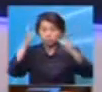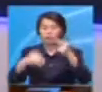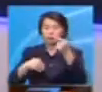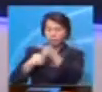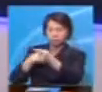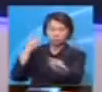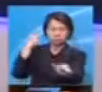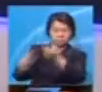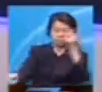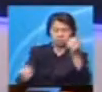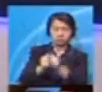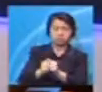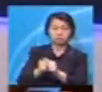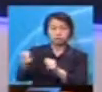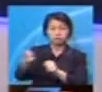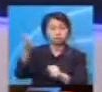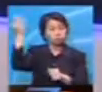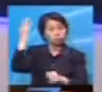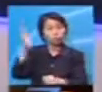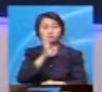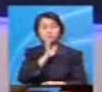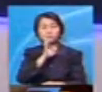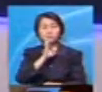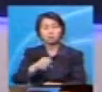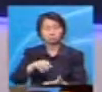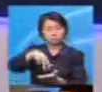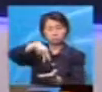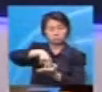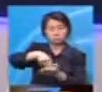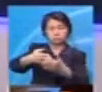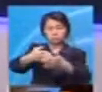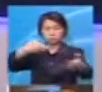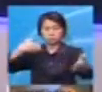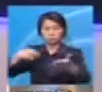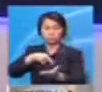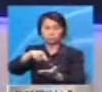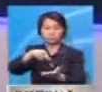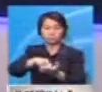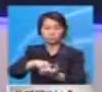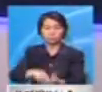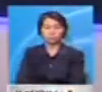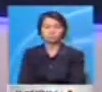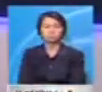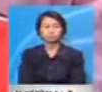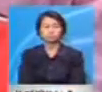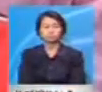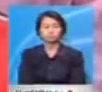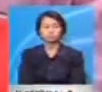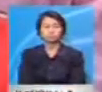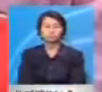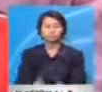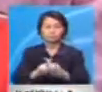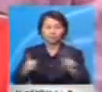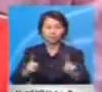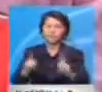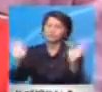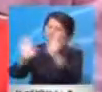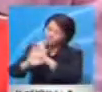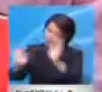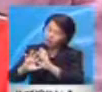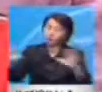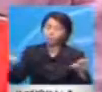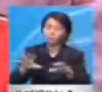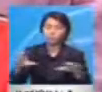adalah bercanggah dengan prinsip yang beliau sendiri tegakkan sebelum ini janganlah melakukan sesuatu